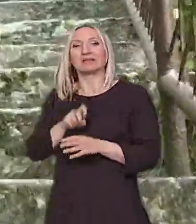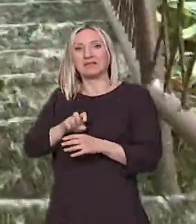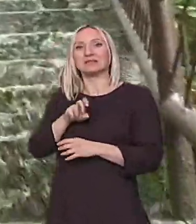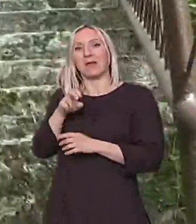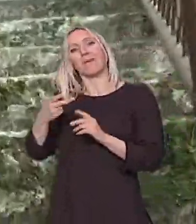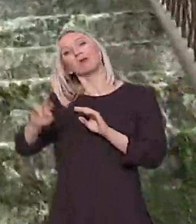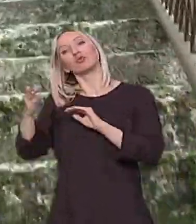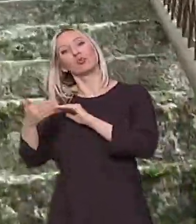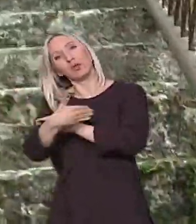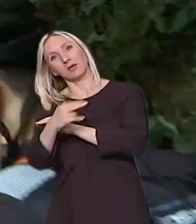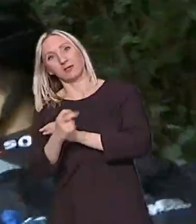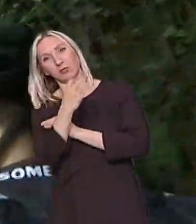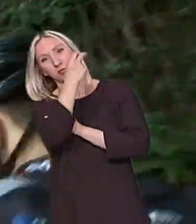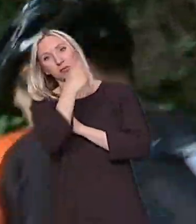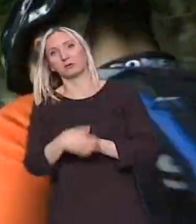stepenika.